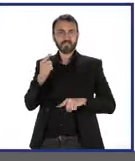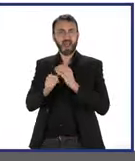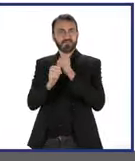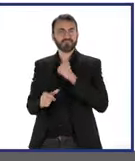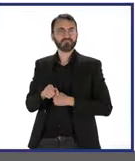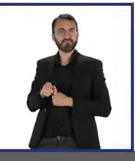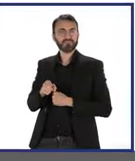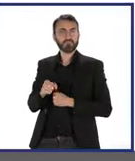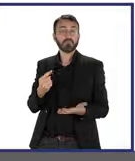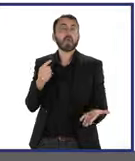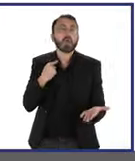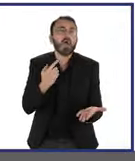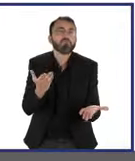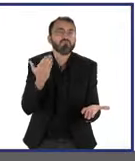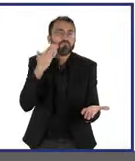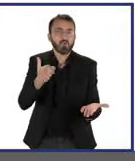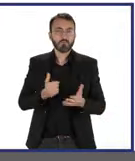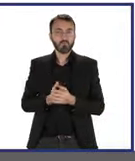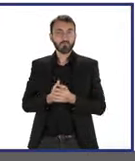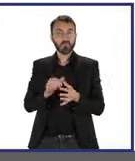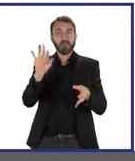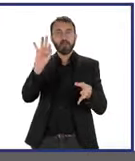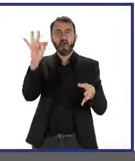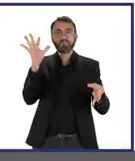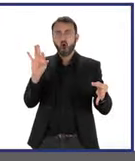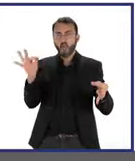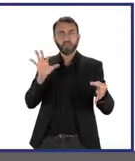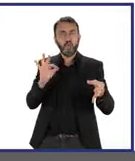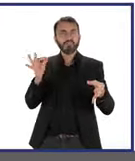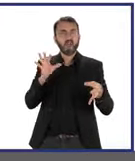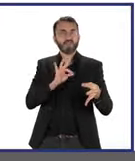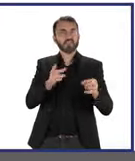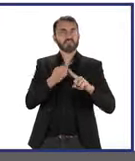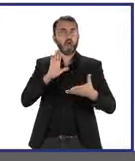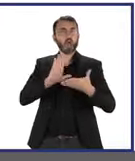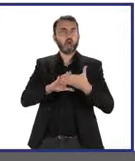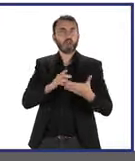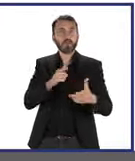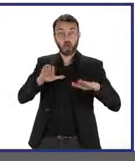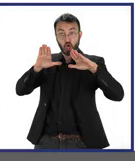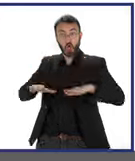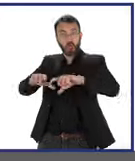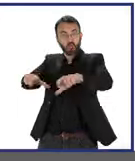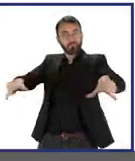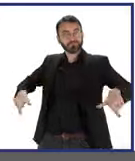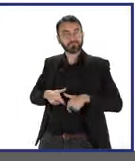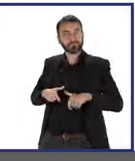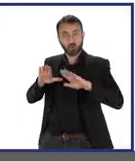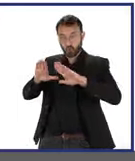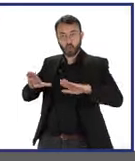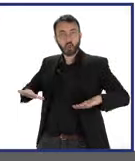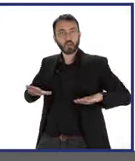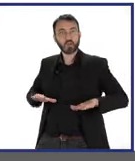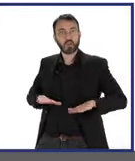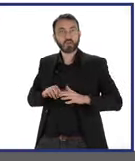c'est la feuille de recueil des sels. Du caca, quoi. Retirez les languettes sur les autocollants, puis vous collez la feuille sur